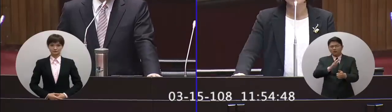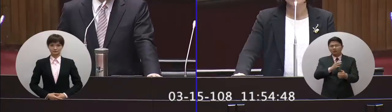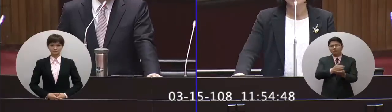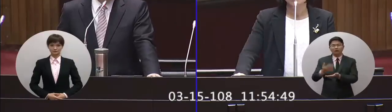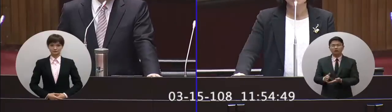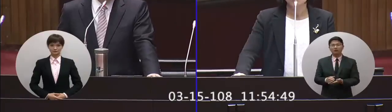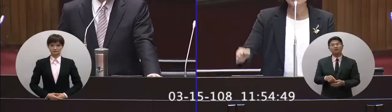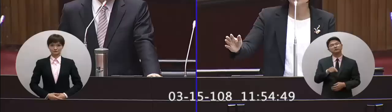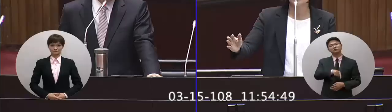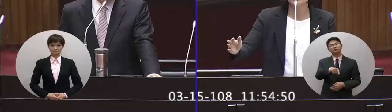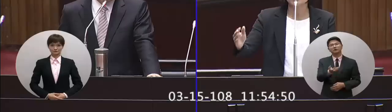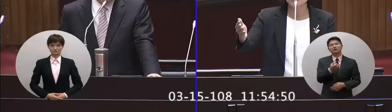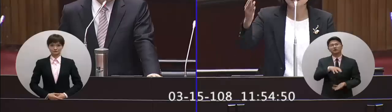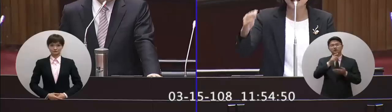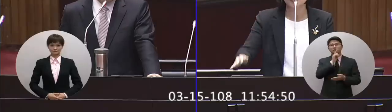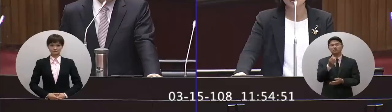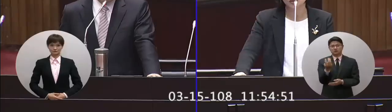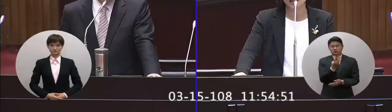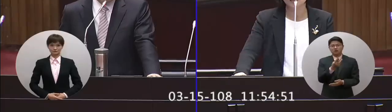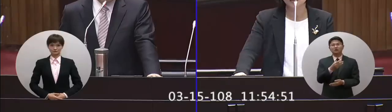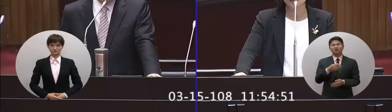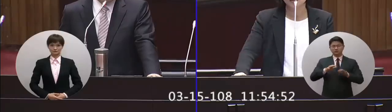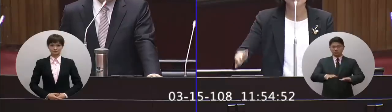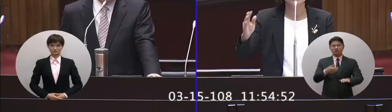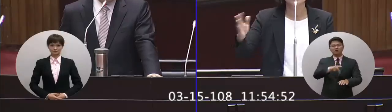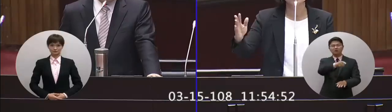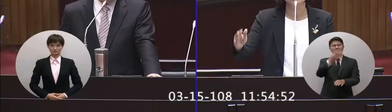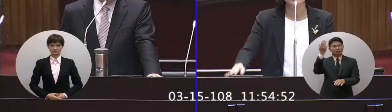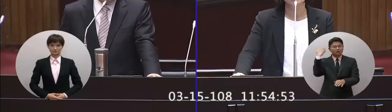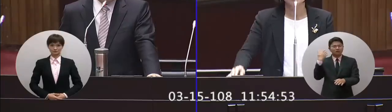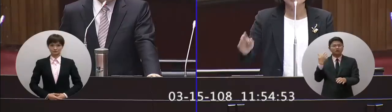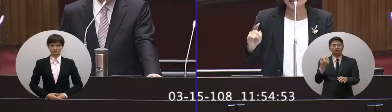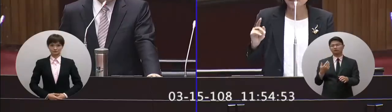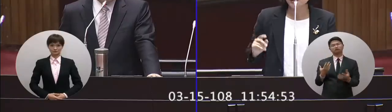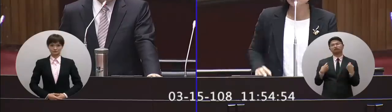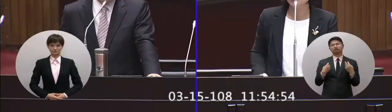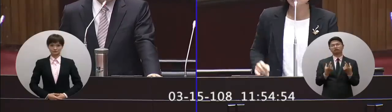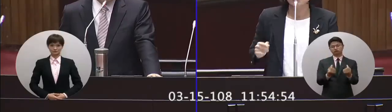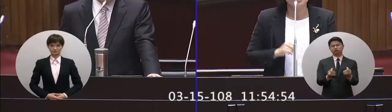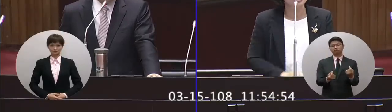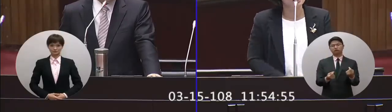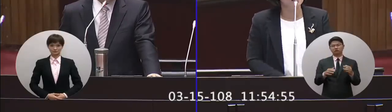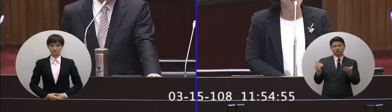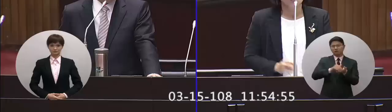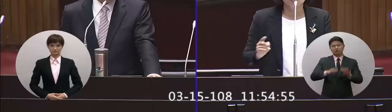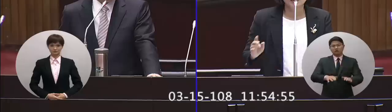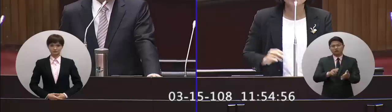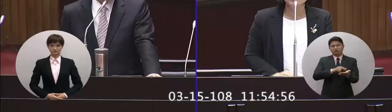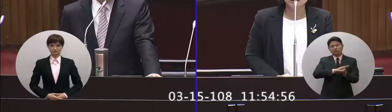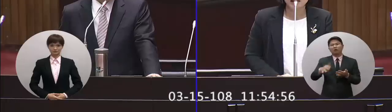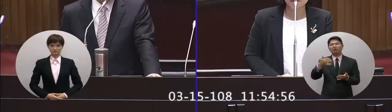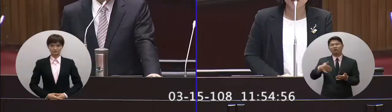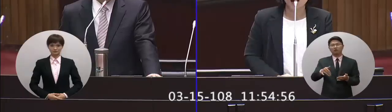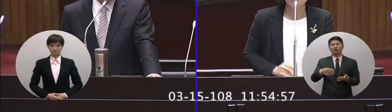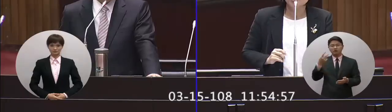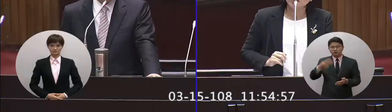子完全都是跟您当年是一样的，但依旧无解。更不要说到今天，我们